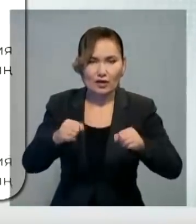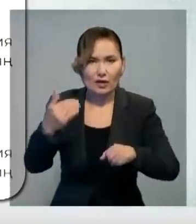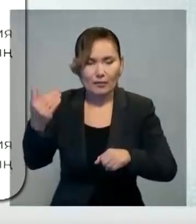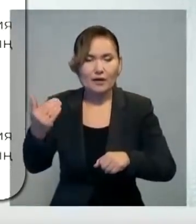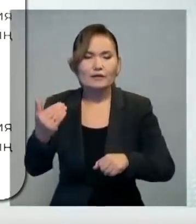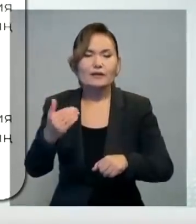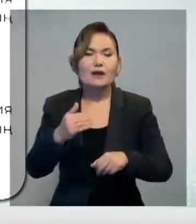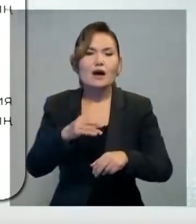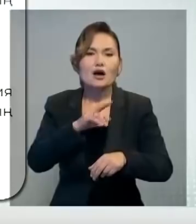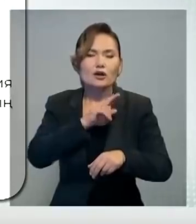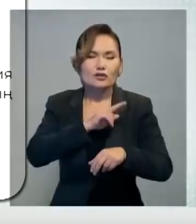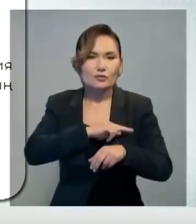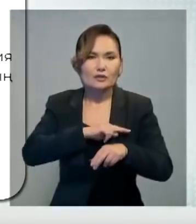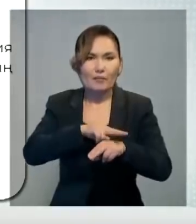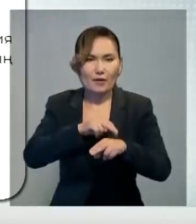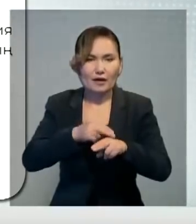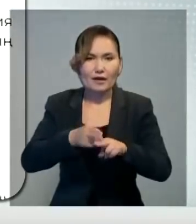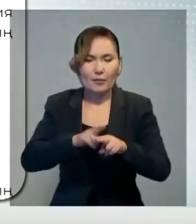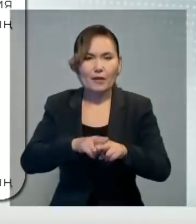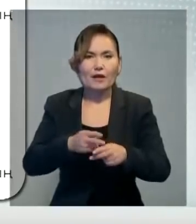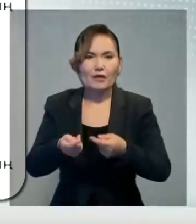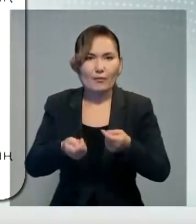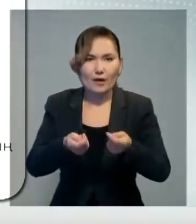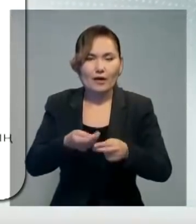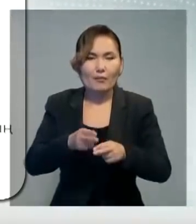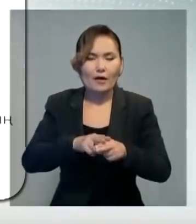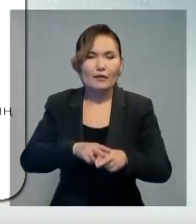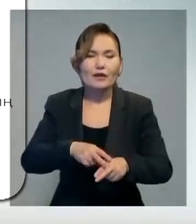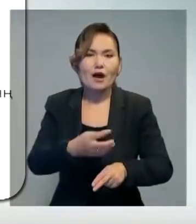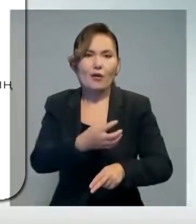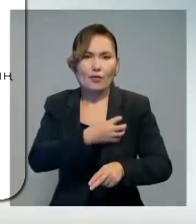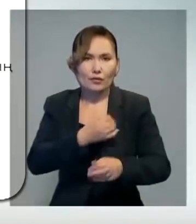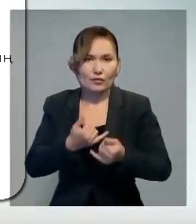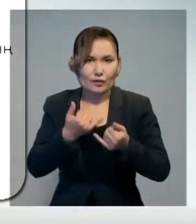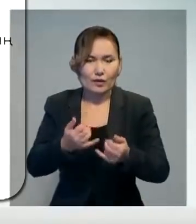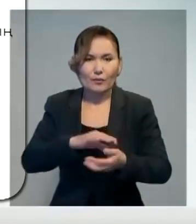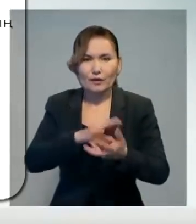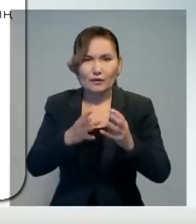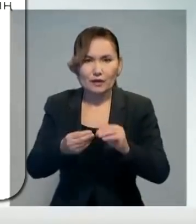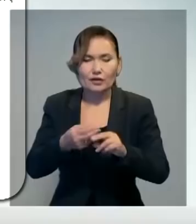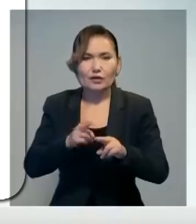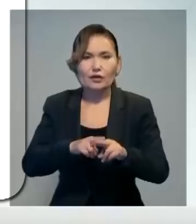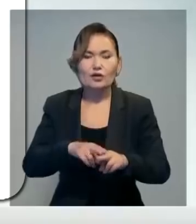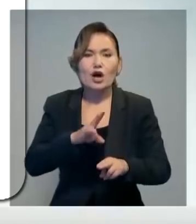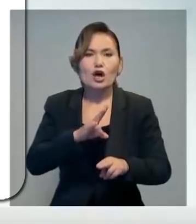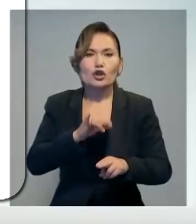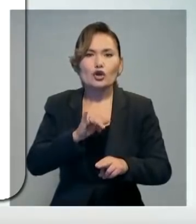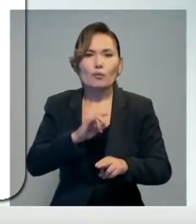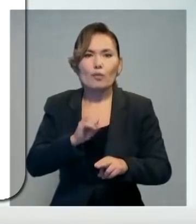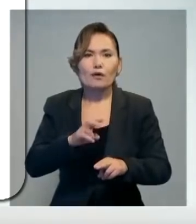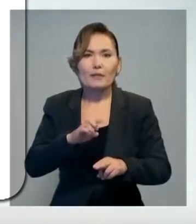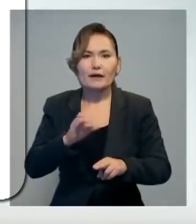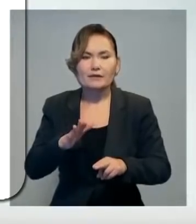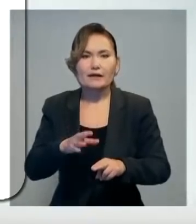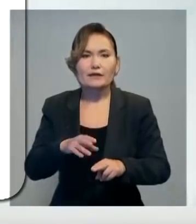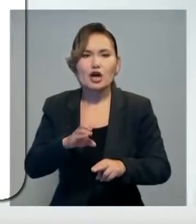Алматы қаласы Алатау аудандық полиция басқармасы жанындағы полиция бөлімінің марқұм боп кеткен учаскелік инспекторлары Нұрбол Байғазиев